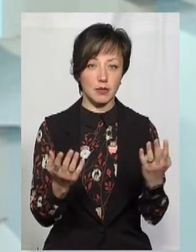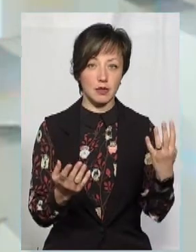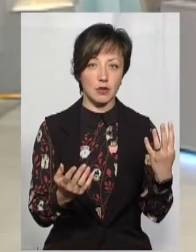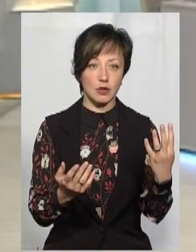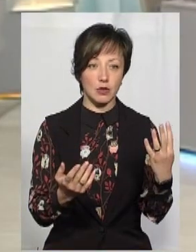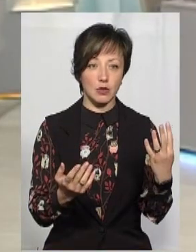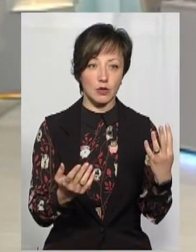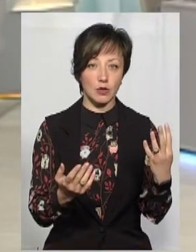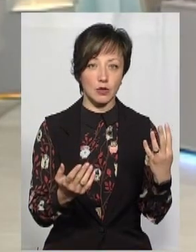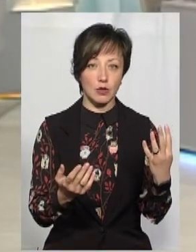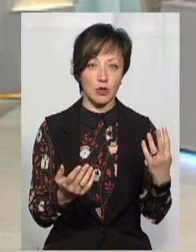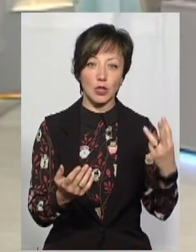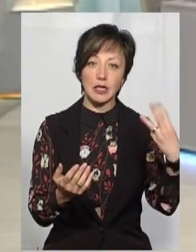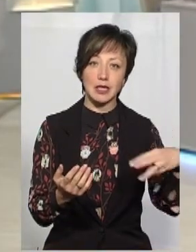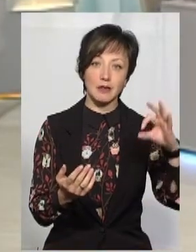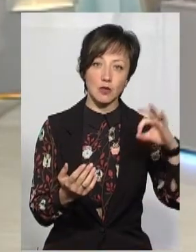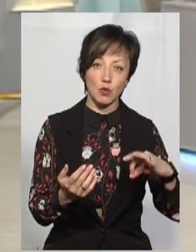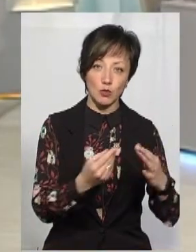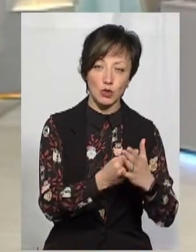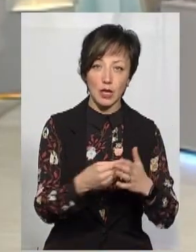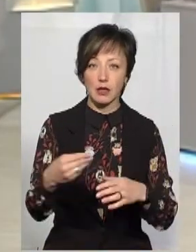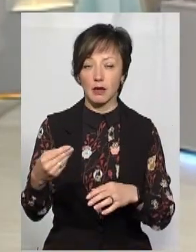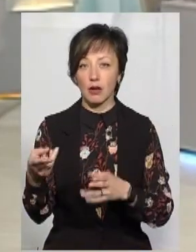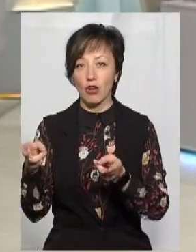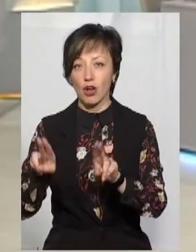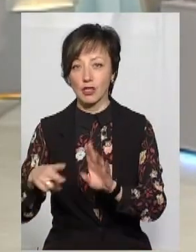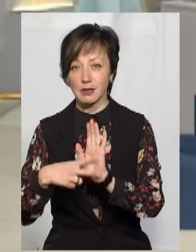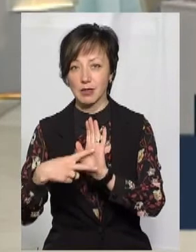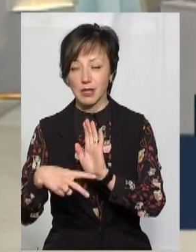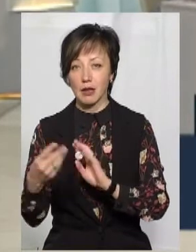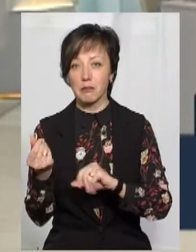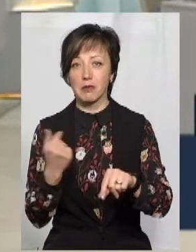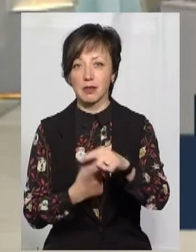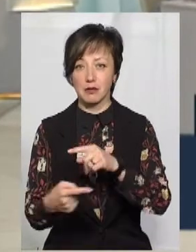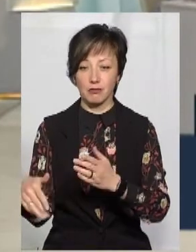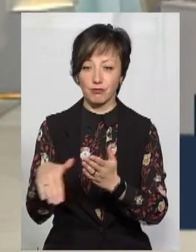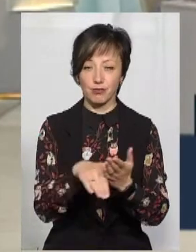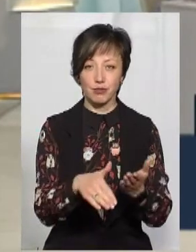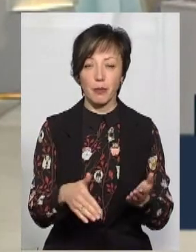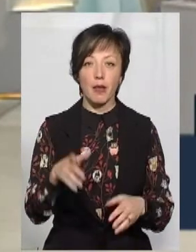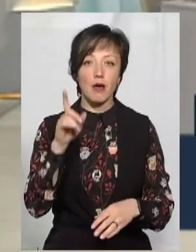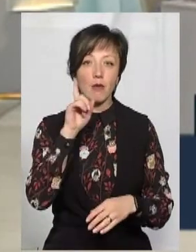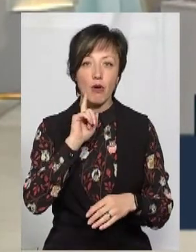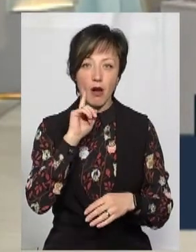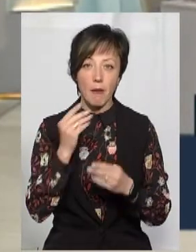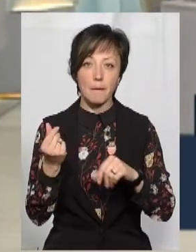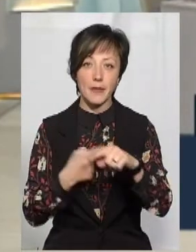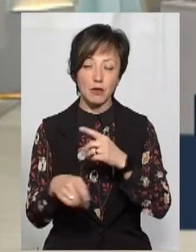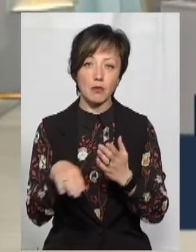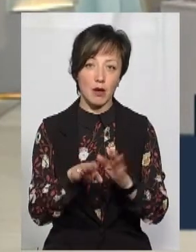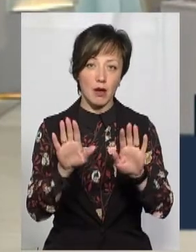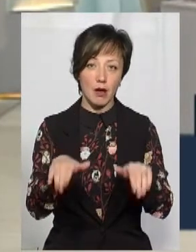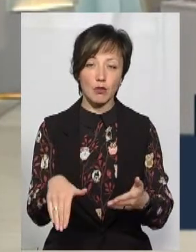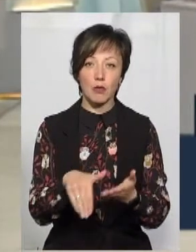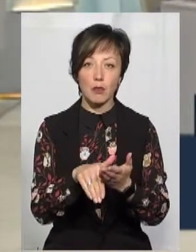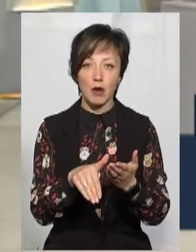40%, 30% бюджетних коштів, решта це є кошти бізнесу. А логіка моя така, знаєте, поки бізнес допомагає, хай він допомагає. Бюджетні